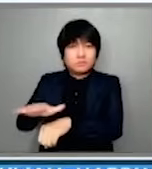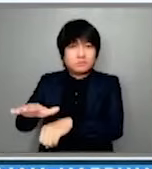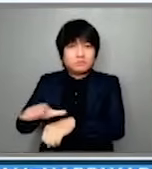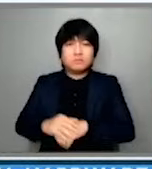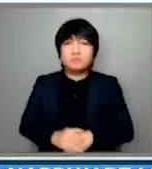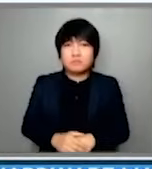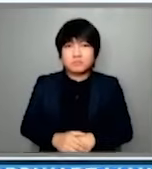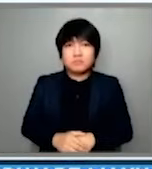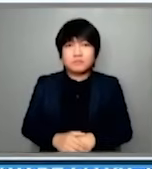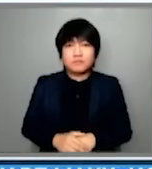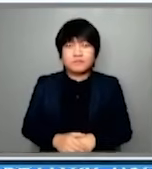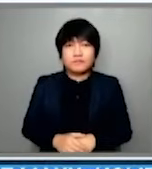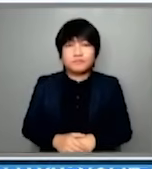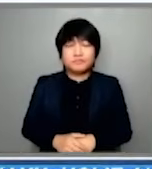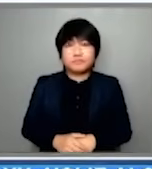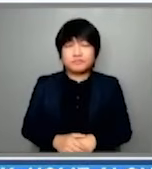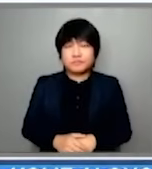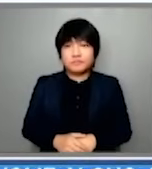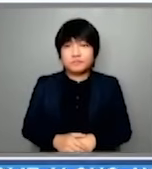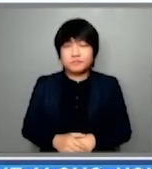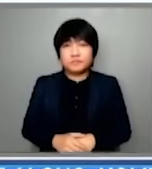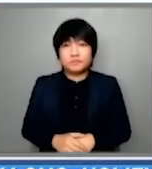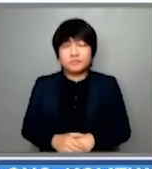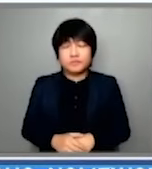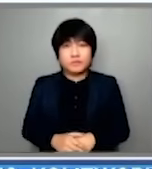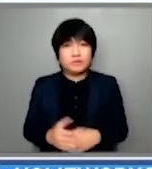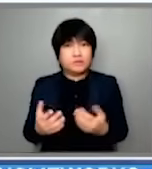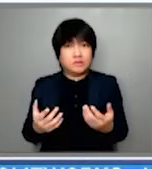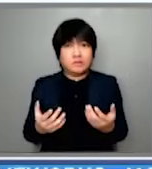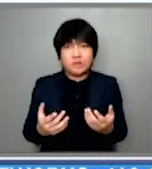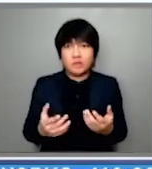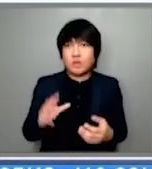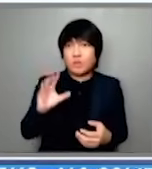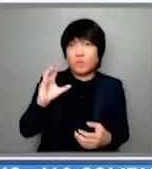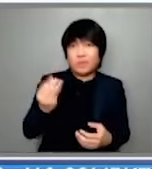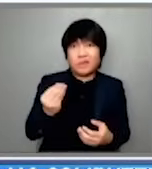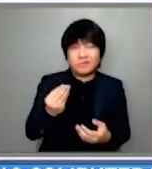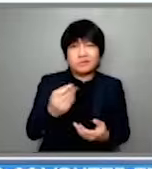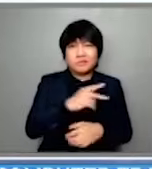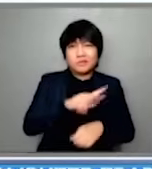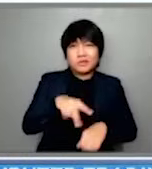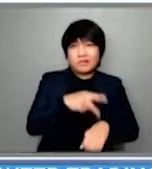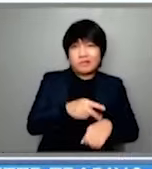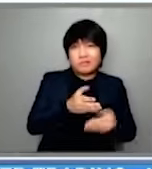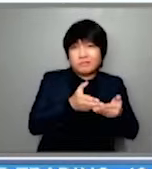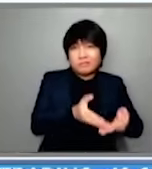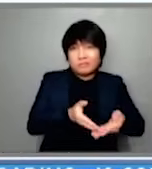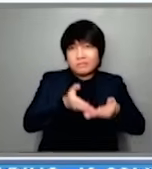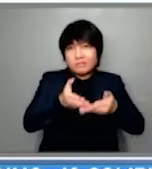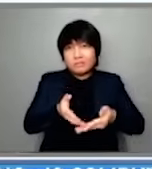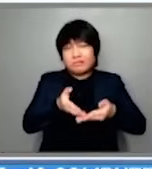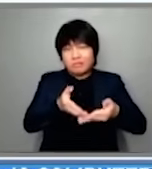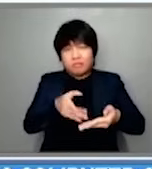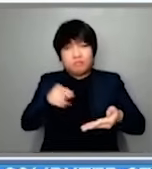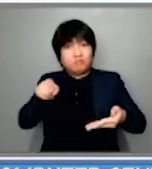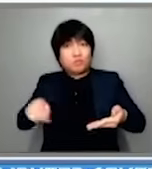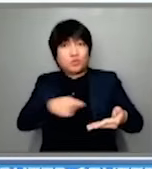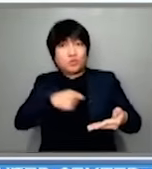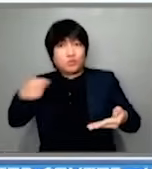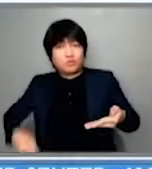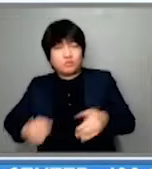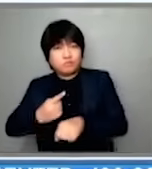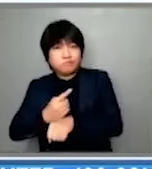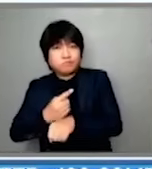and Aquatic Resources sinimulan kung kailan ilang barko at bangka ng Pilipinas ang binomba ng tubig ng mga barko ng